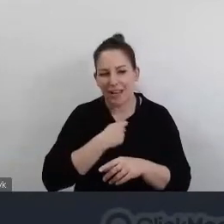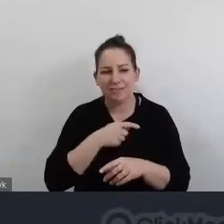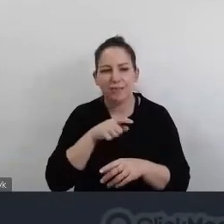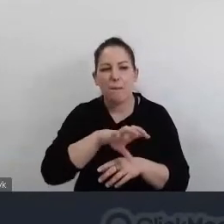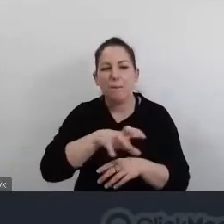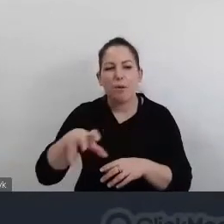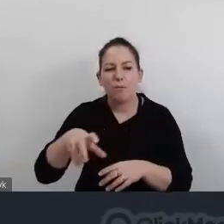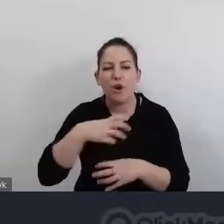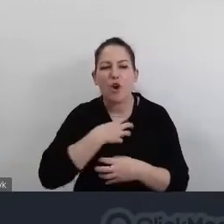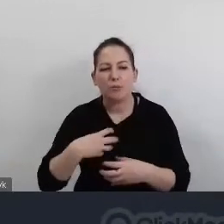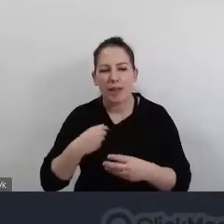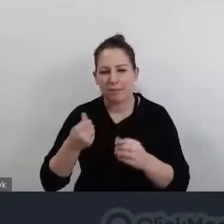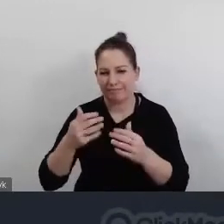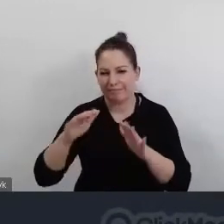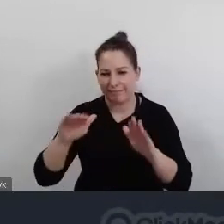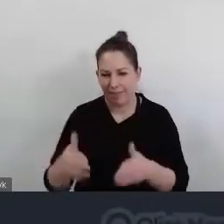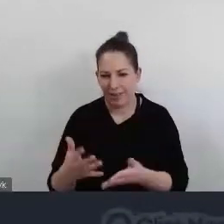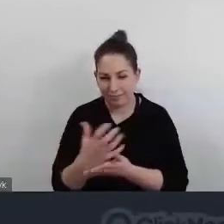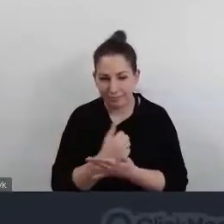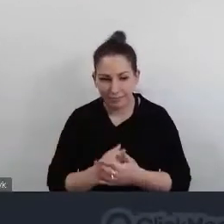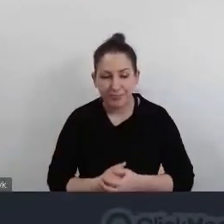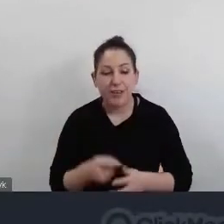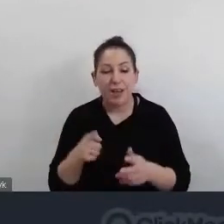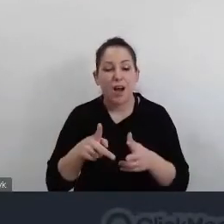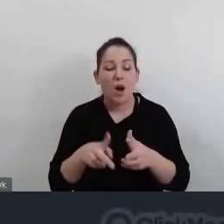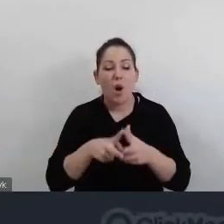podmiotów gospodarczych. I ten okres